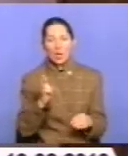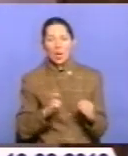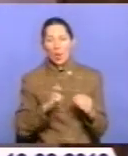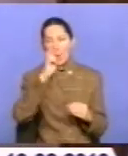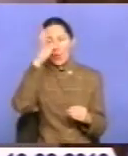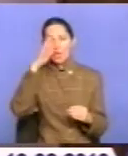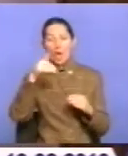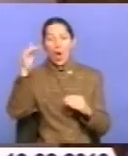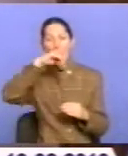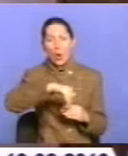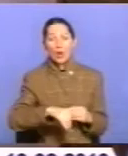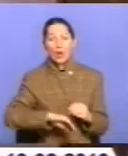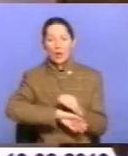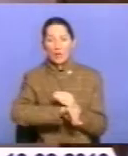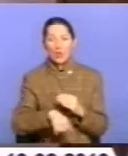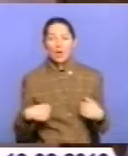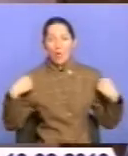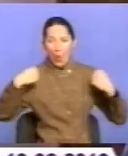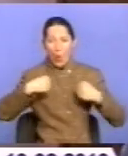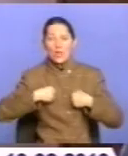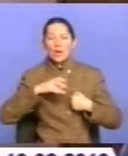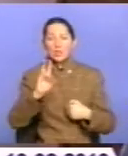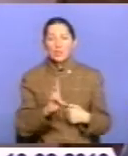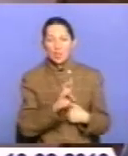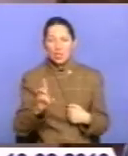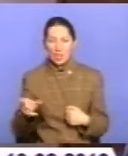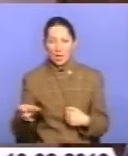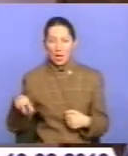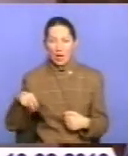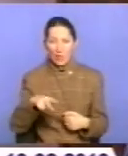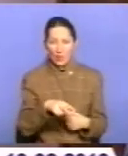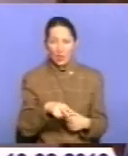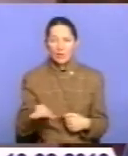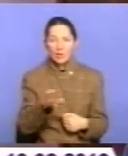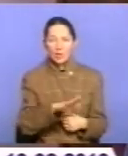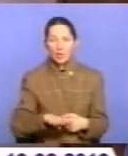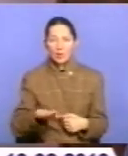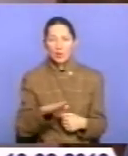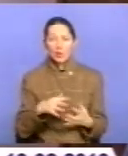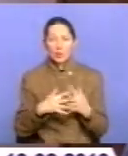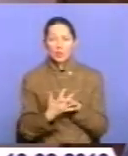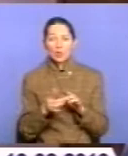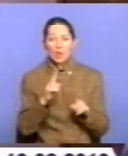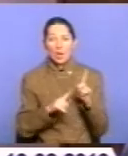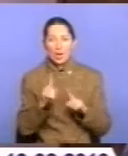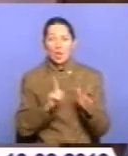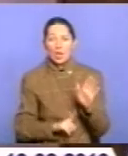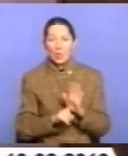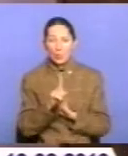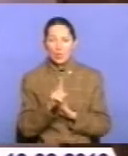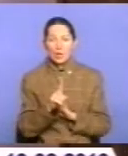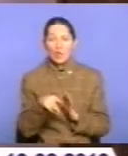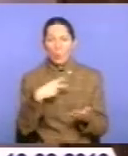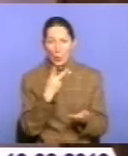одяг священнослужителя, вийшов на територію Березької сільської ради та почав імітувати